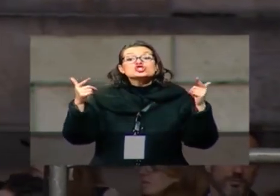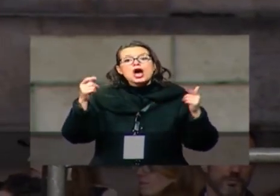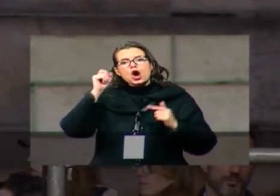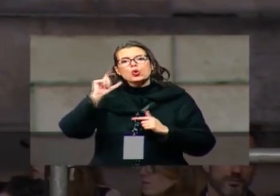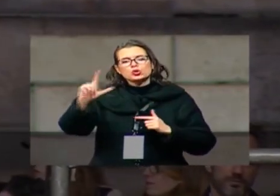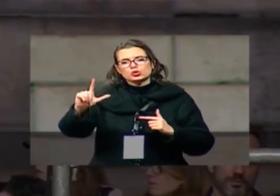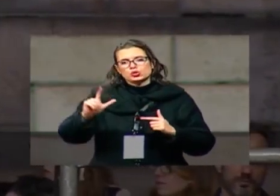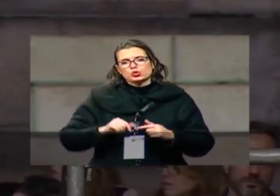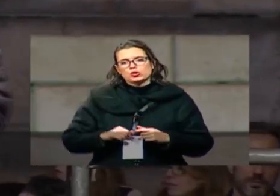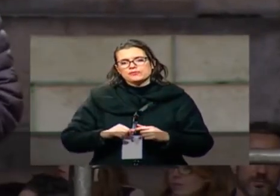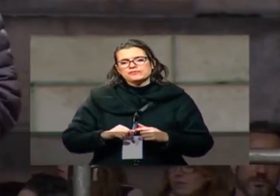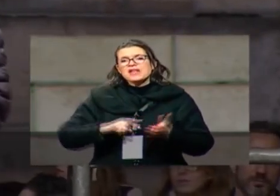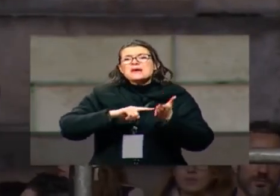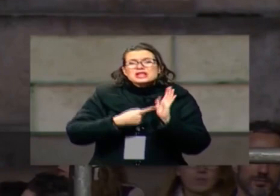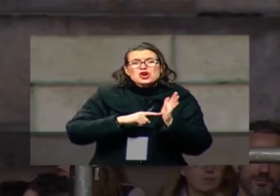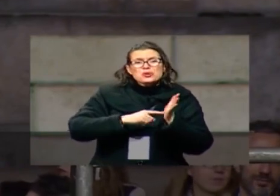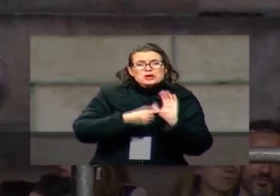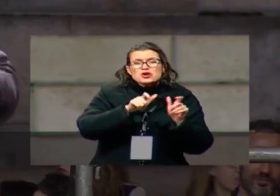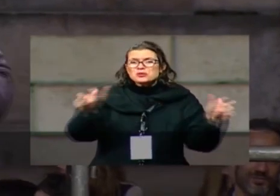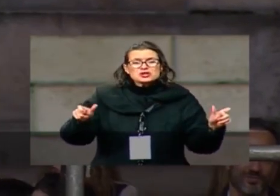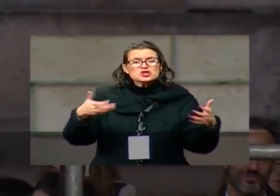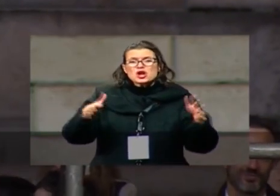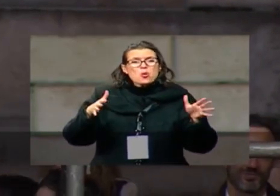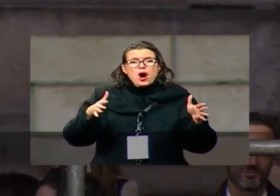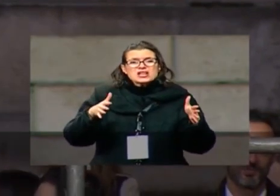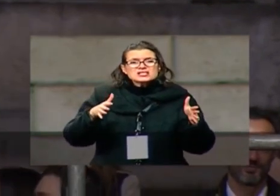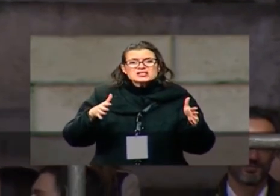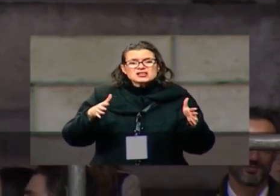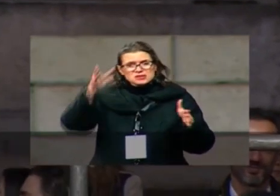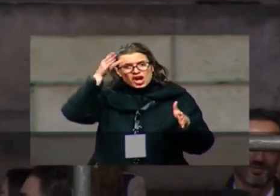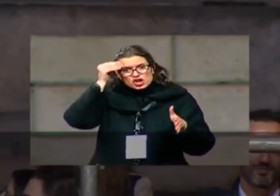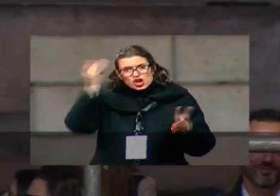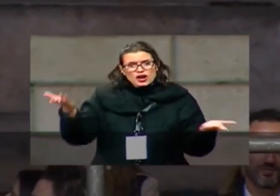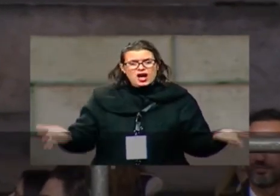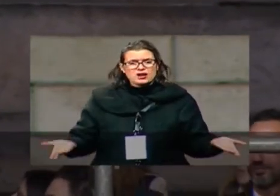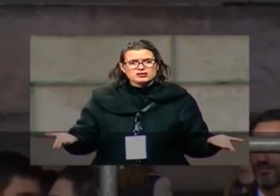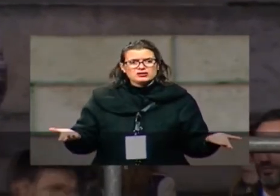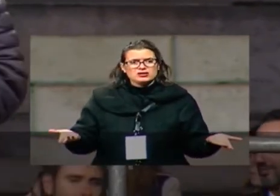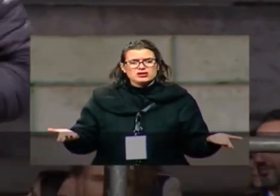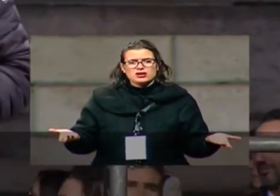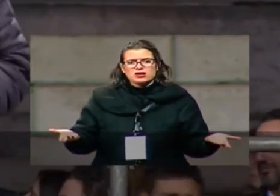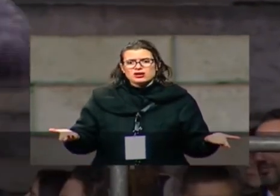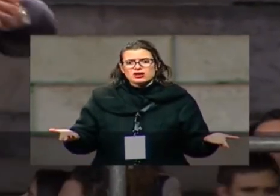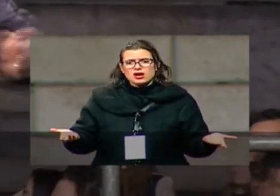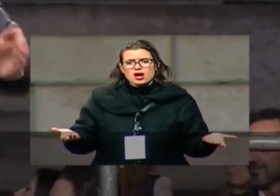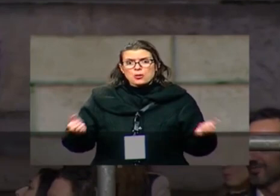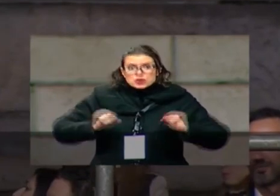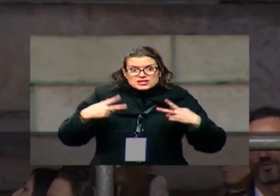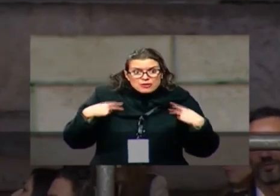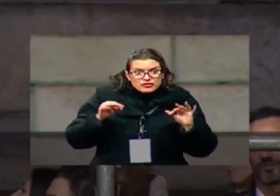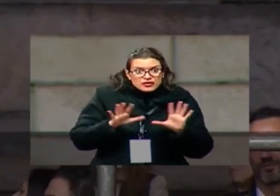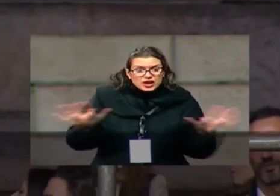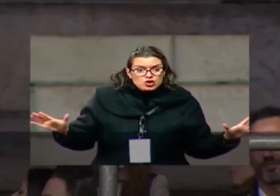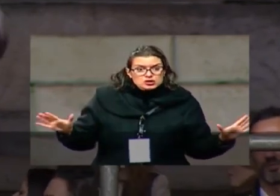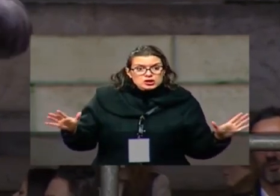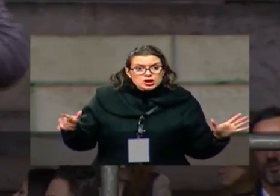sono quasi analfabeti è un paese che se sta andando così sotto i nostri occhi possiamo vivere così Io potrei vivere